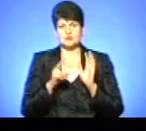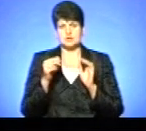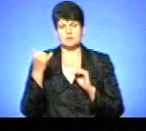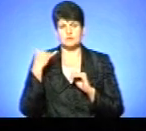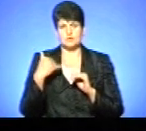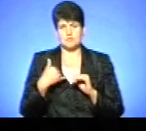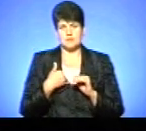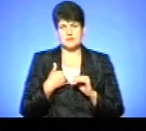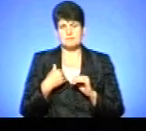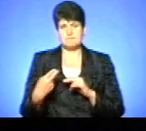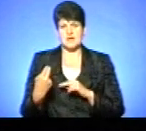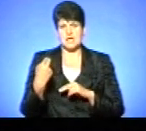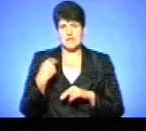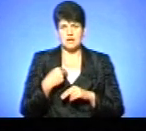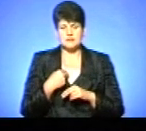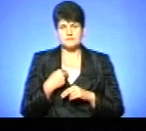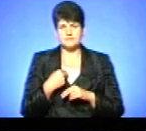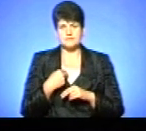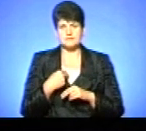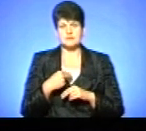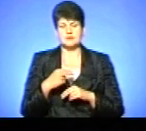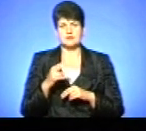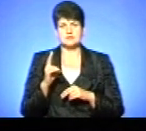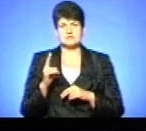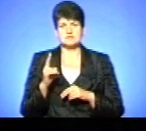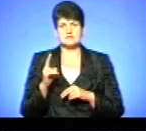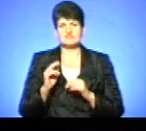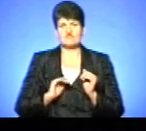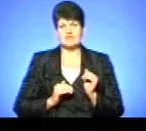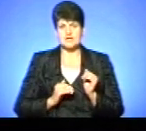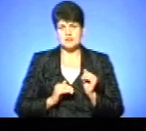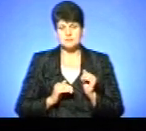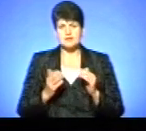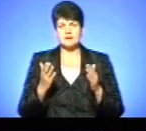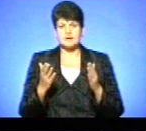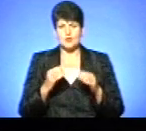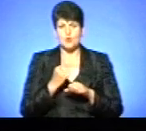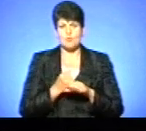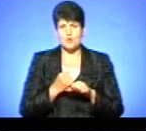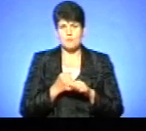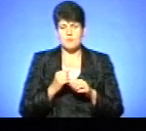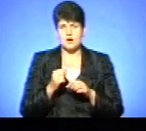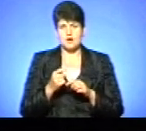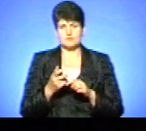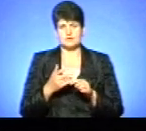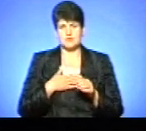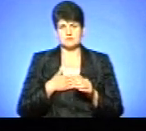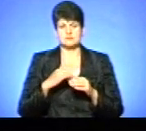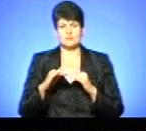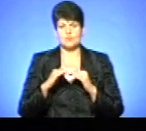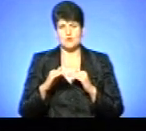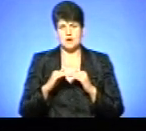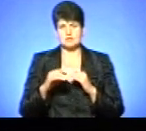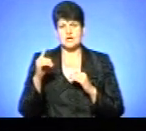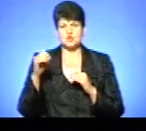мене приїхали з керни Лосії фірми, які обробляють, які на полях посіяли